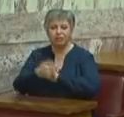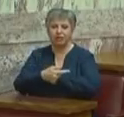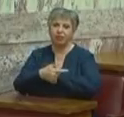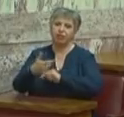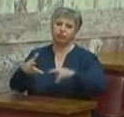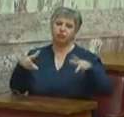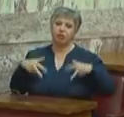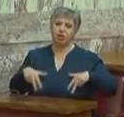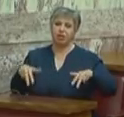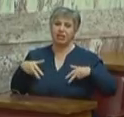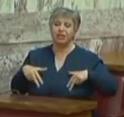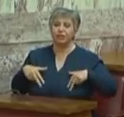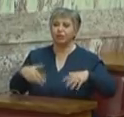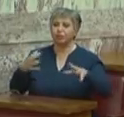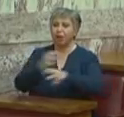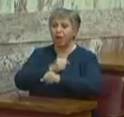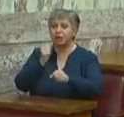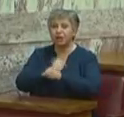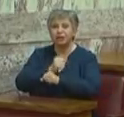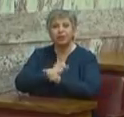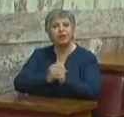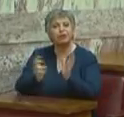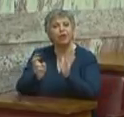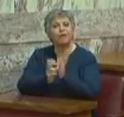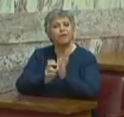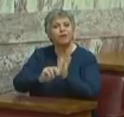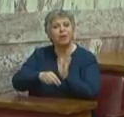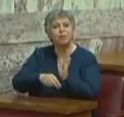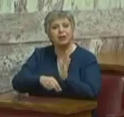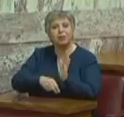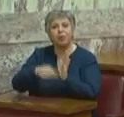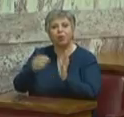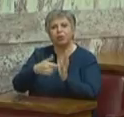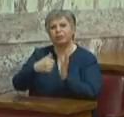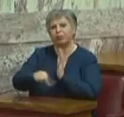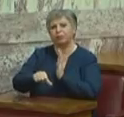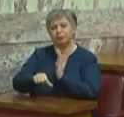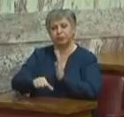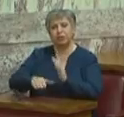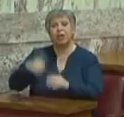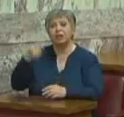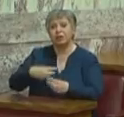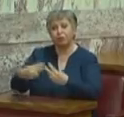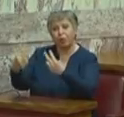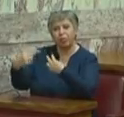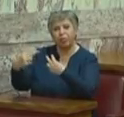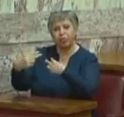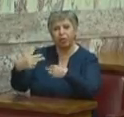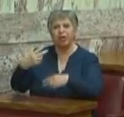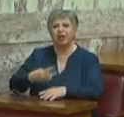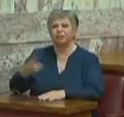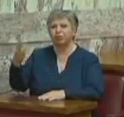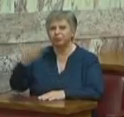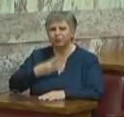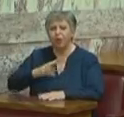τόπο από τα μνημόνια, τελειώνει αυτό το άθλιο καθεστώς της Επιτροπίας και της Μνημονιακής